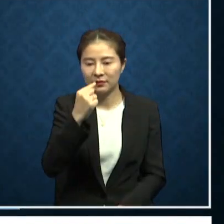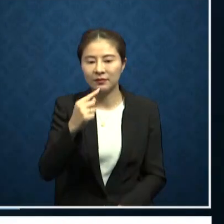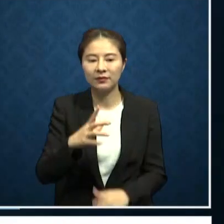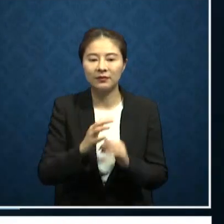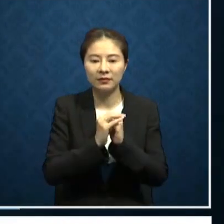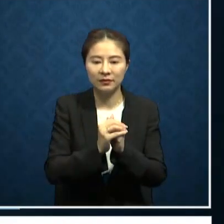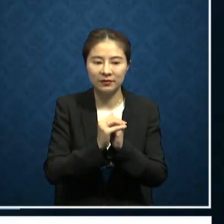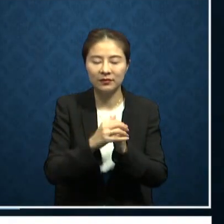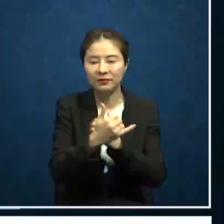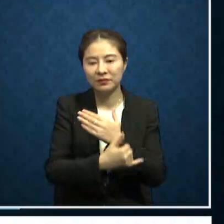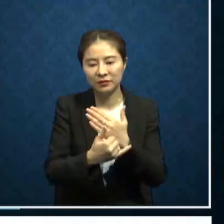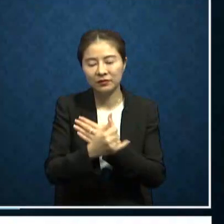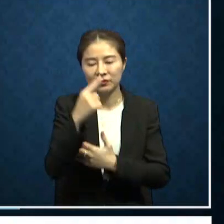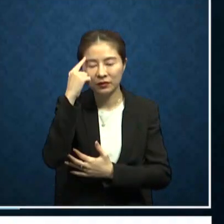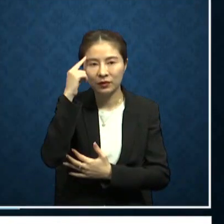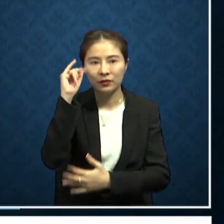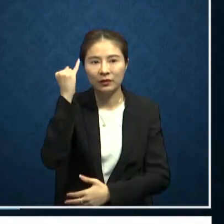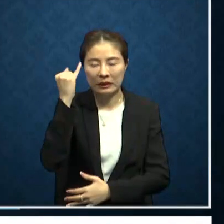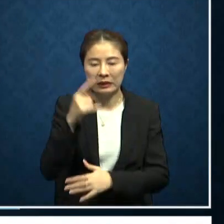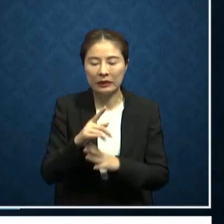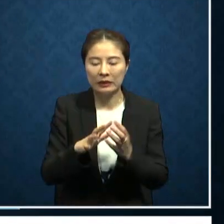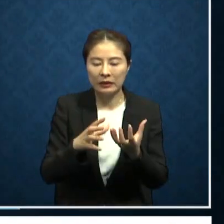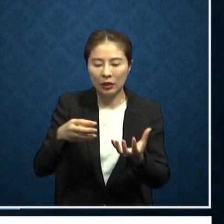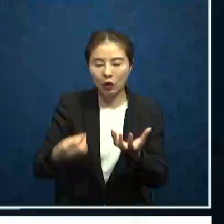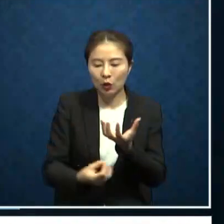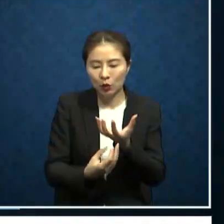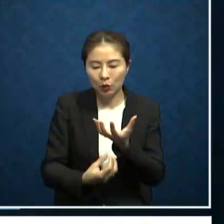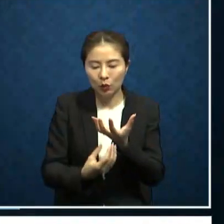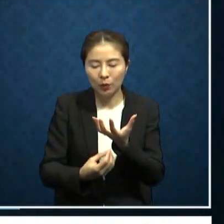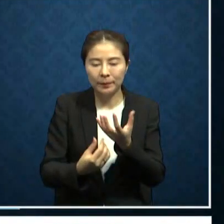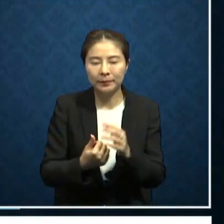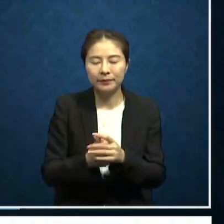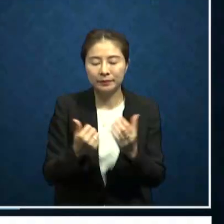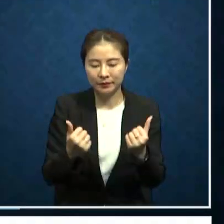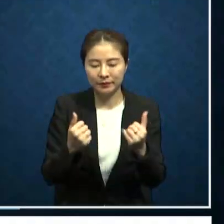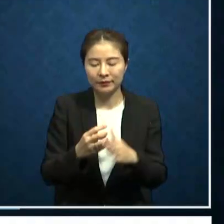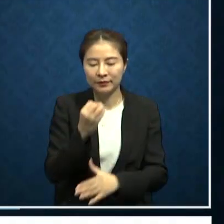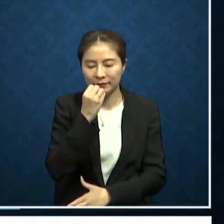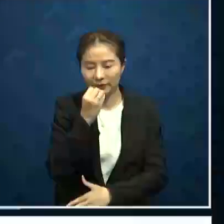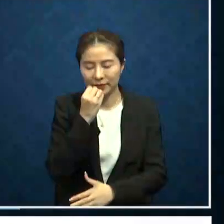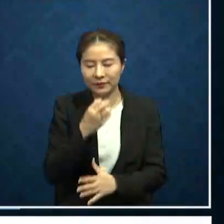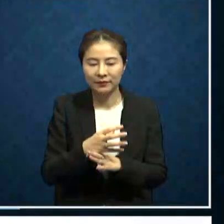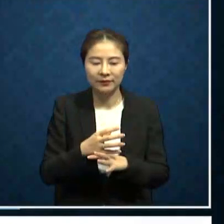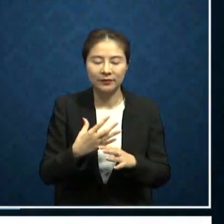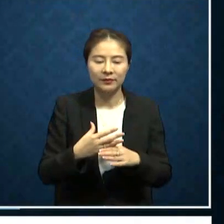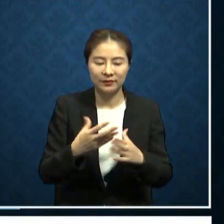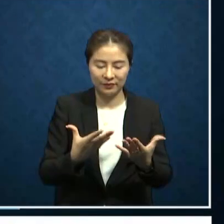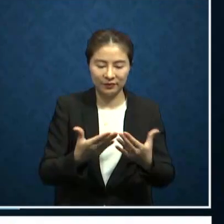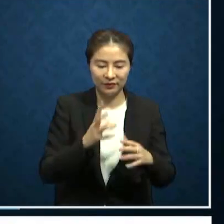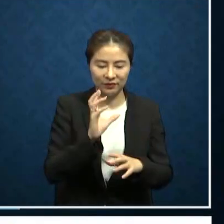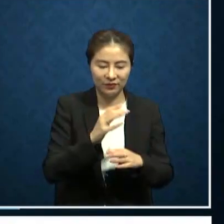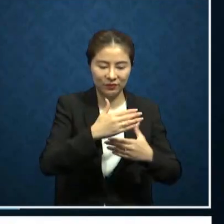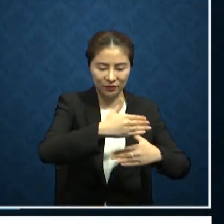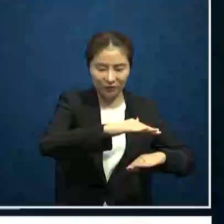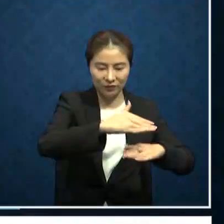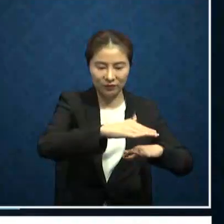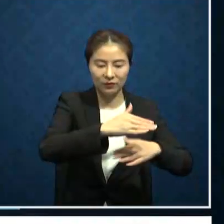อาหารเป็นยานะคะ Thai Test therapyไทยมียอดการส่งออกสินค้าอาหารนะคะอันดับที่15ของโลกเพราะว่ามีความ